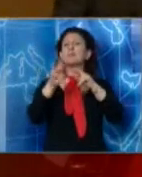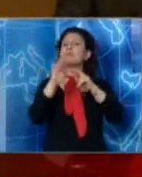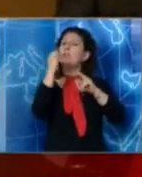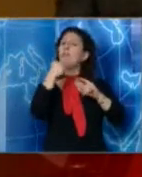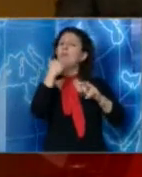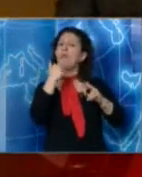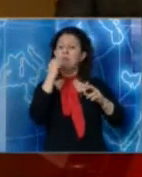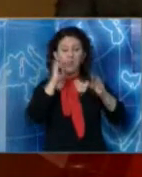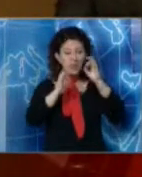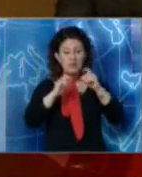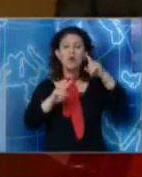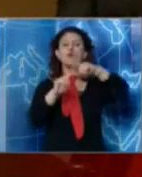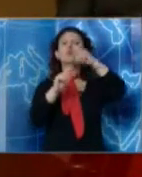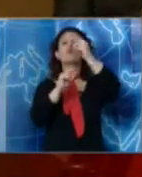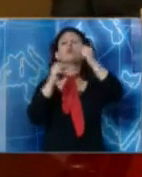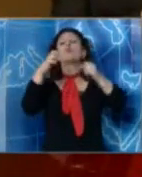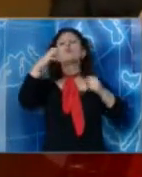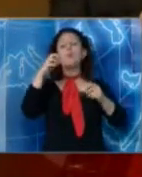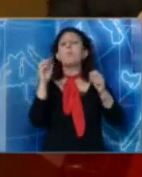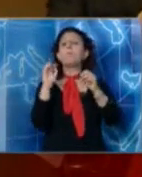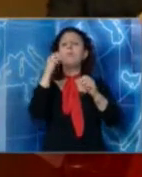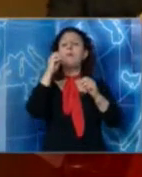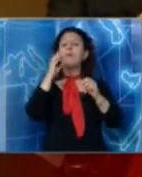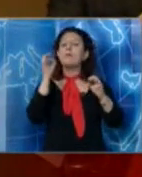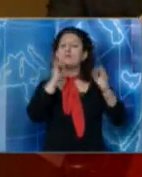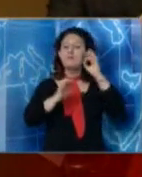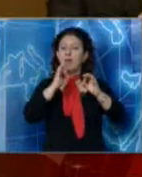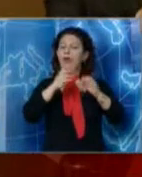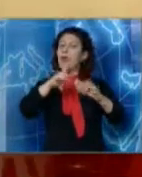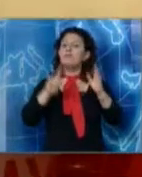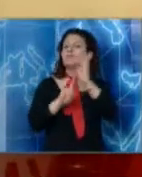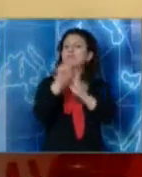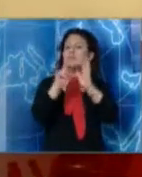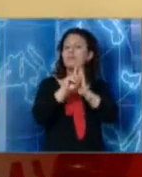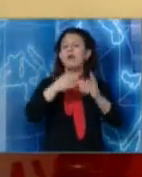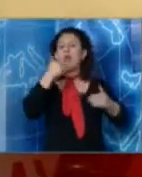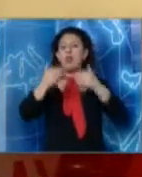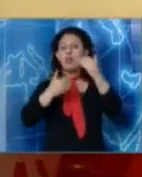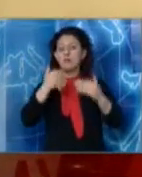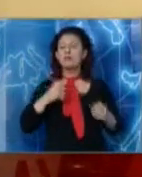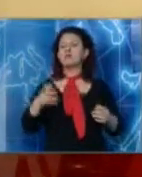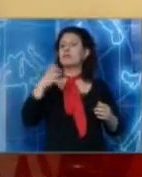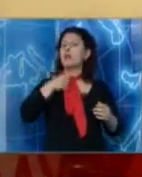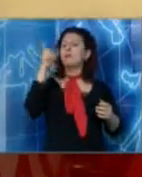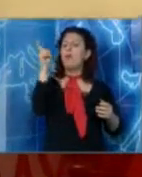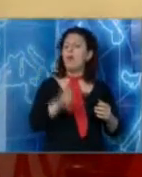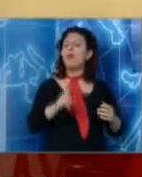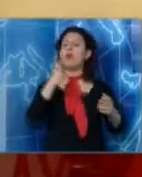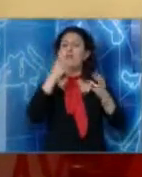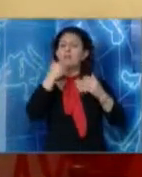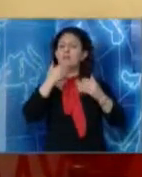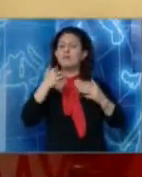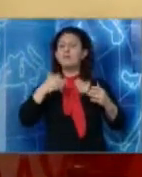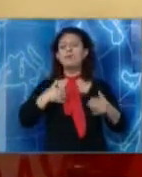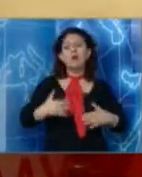tedavileri, tüp bebek tedavileri ve bu tedavide başarıların nelere bağlı olduğunu anlattı. Kendi oranını söylemeli ve şey değil, yani